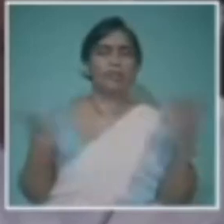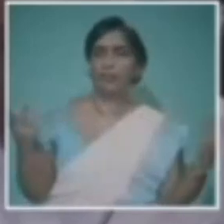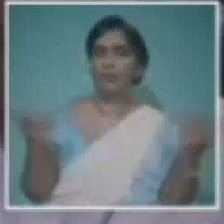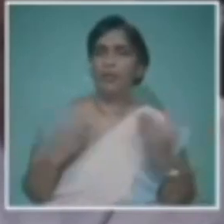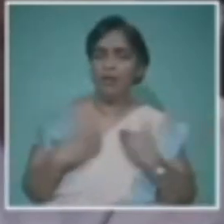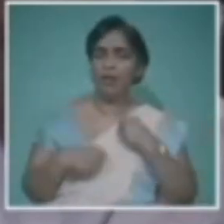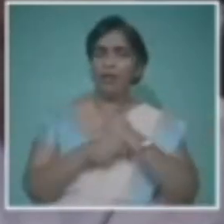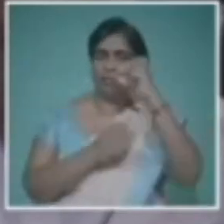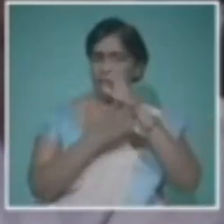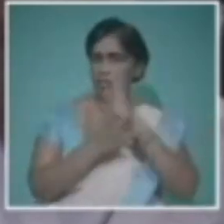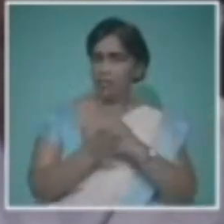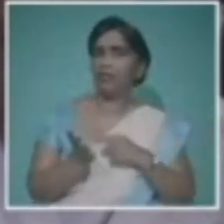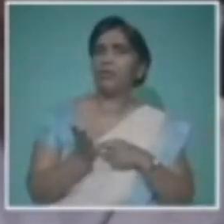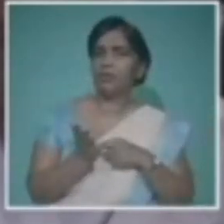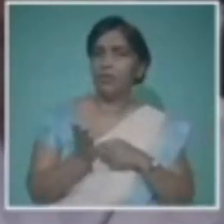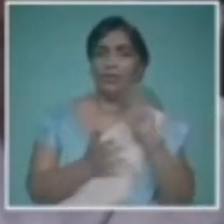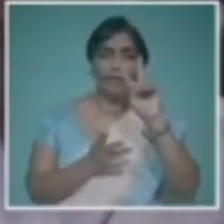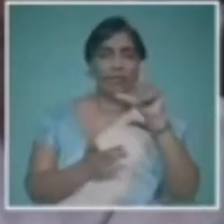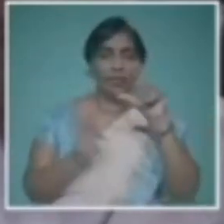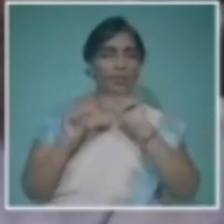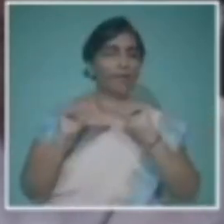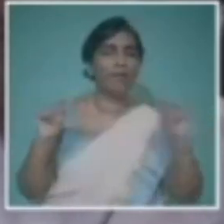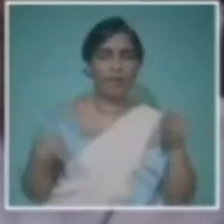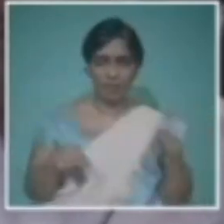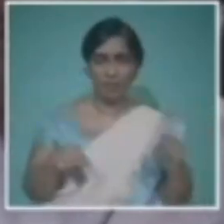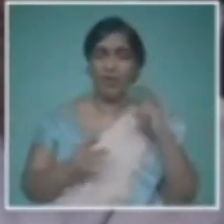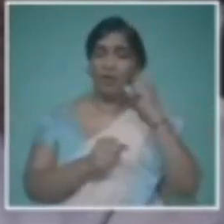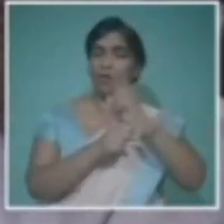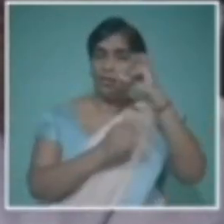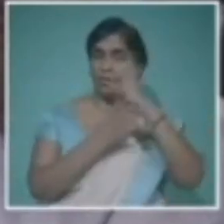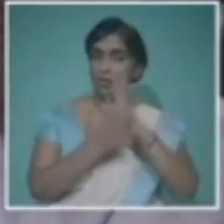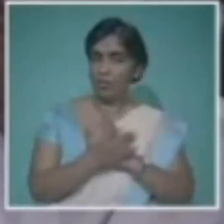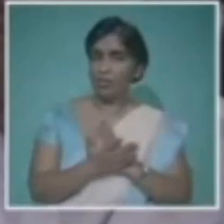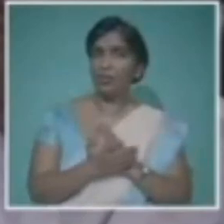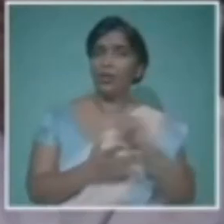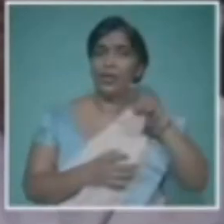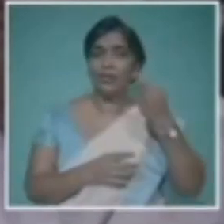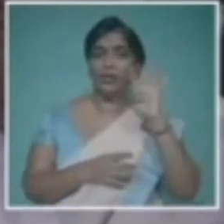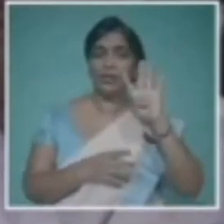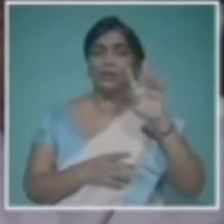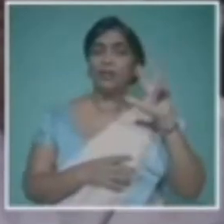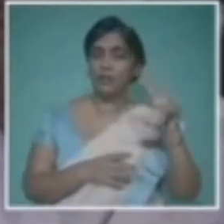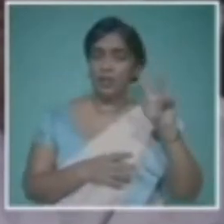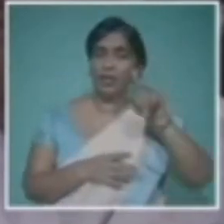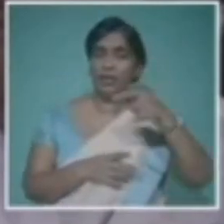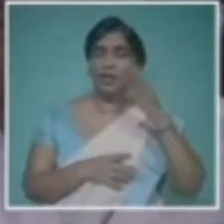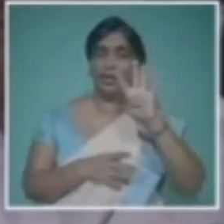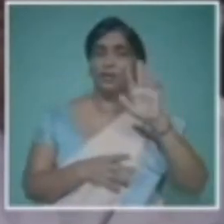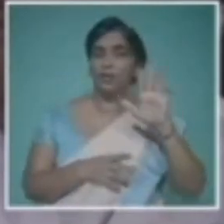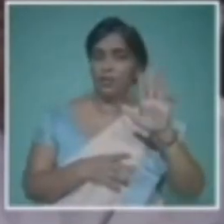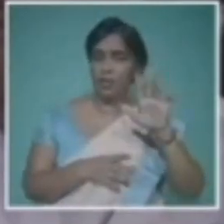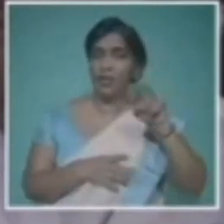අපි ආණ්ඩුක්‍රම ව්‍යවස්ථාවේ 27 වෙනි වගන්තියත් ආණ්ඩුක්‍රම ව්‍යවස්ථාවේ 148